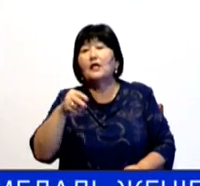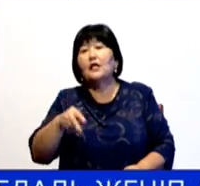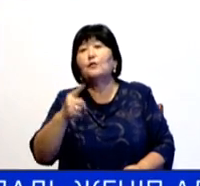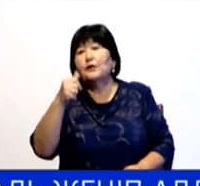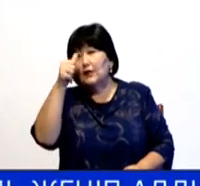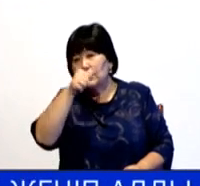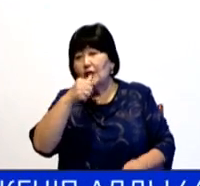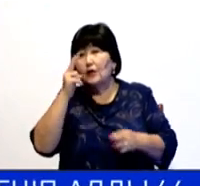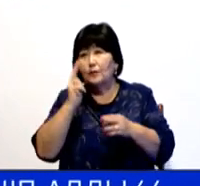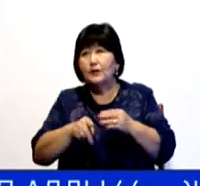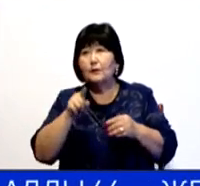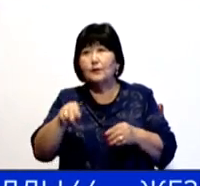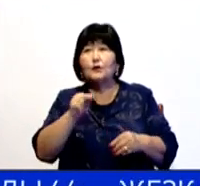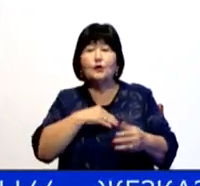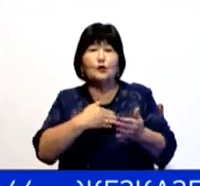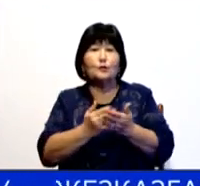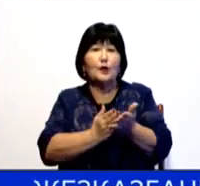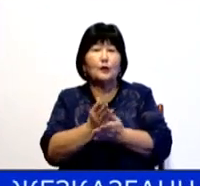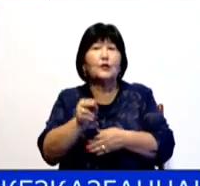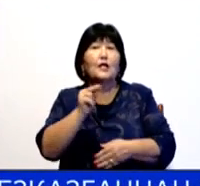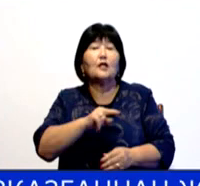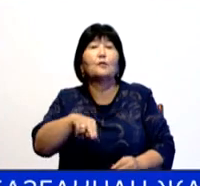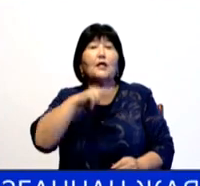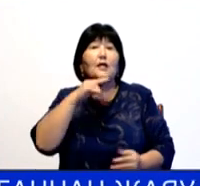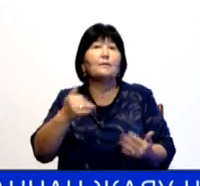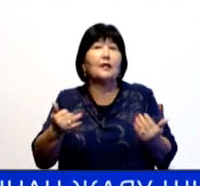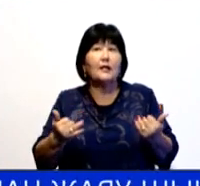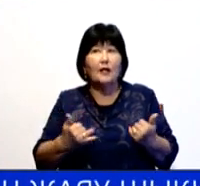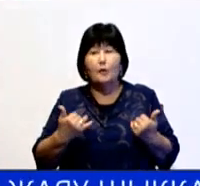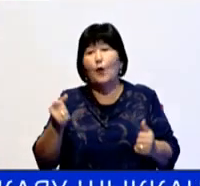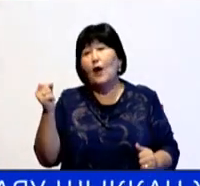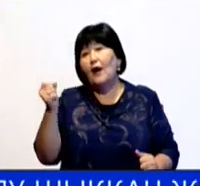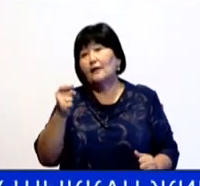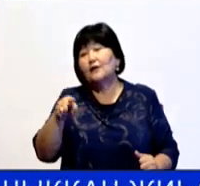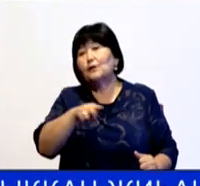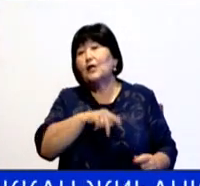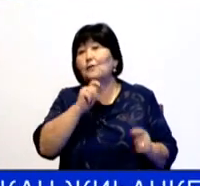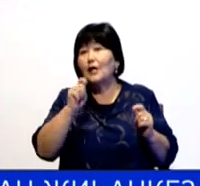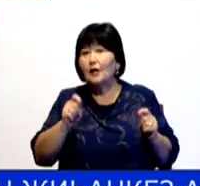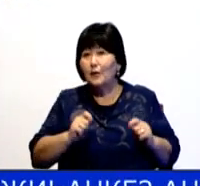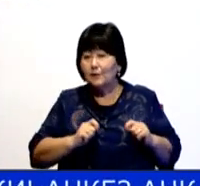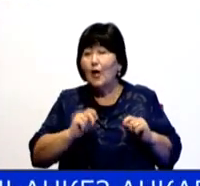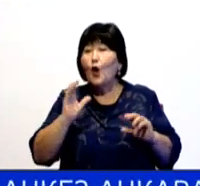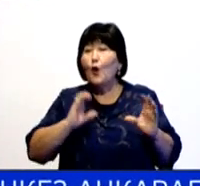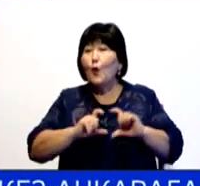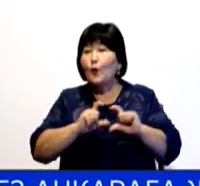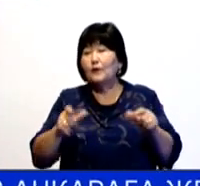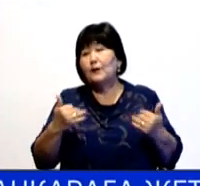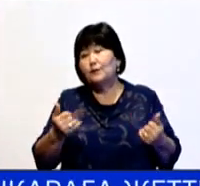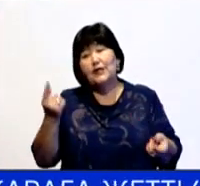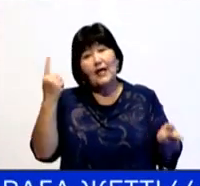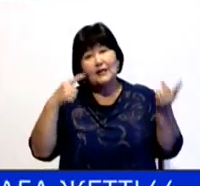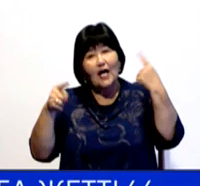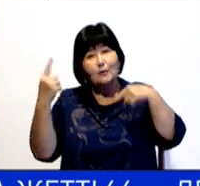атындағы Қызылорда университетінде жұмыс жасағалы осы еңбегім еленіп бүгін мына алтын медальмен марапатталып жатырмын университеттің. Мына